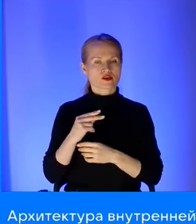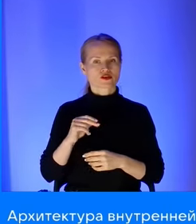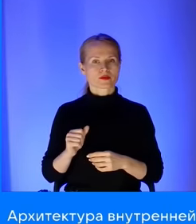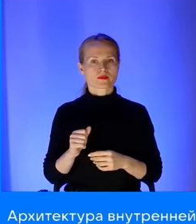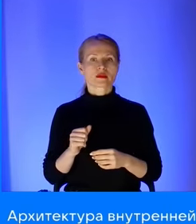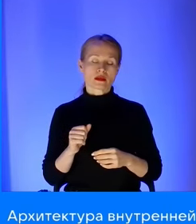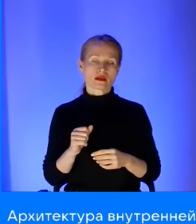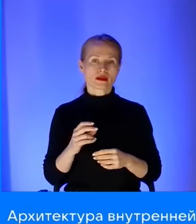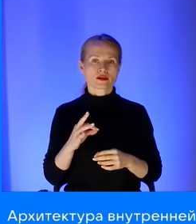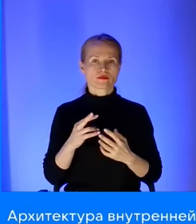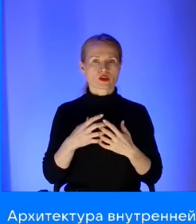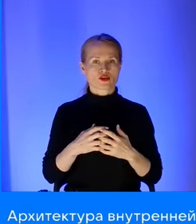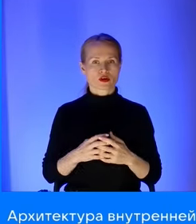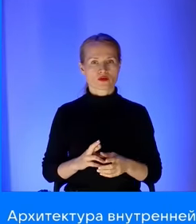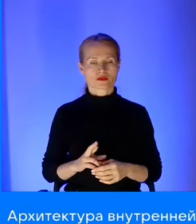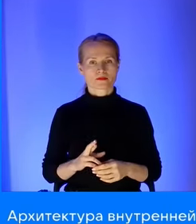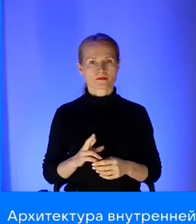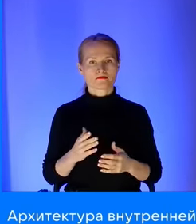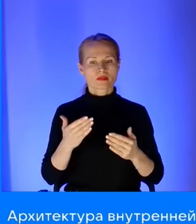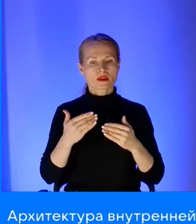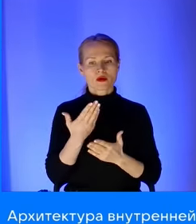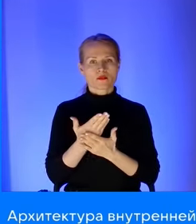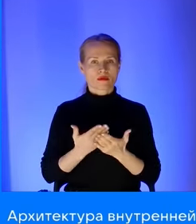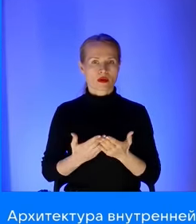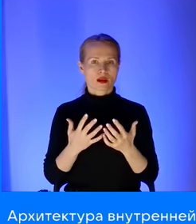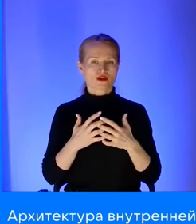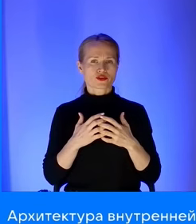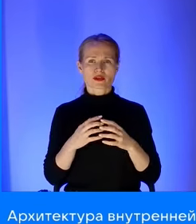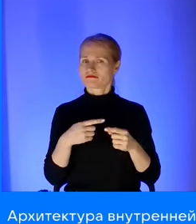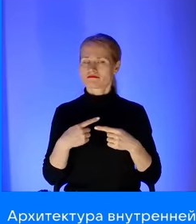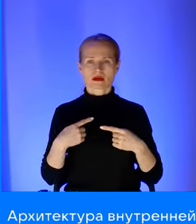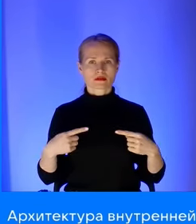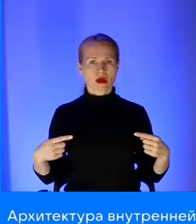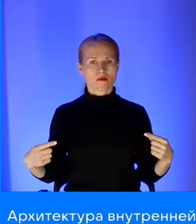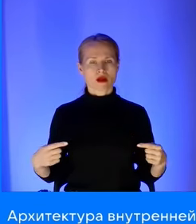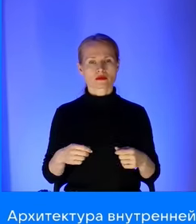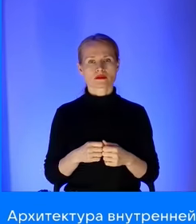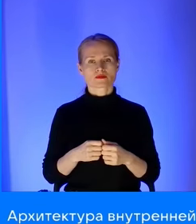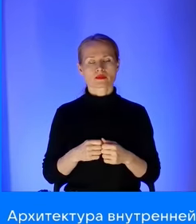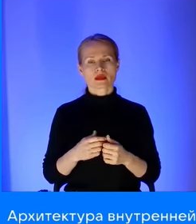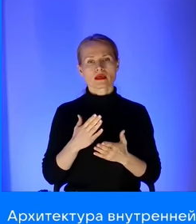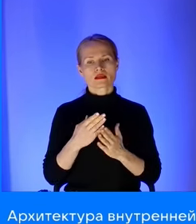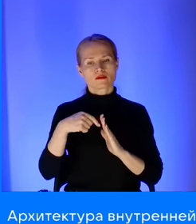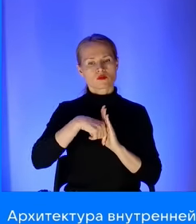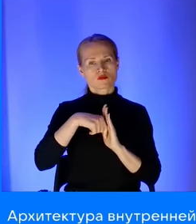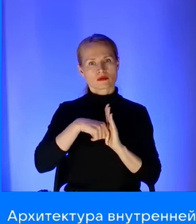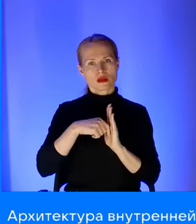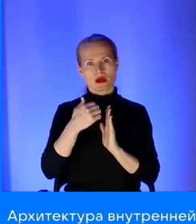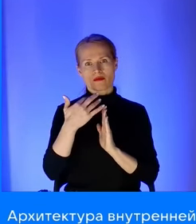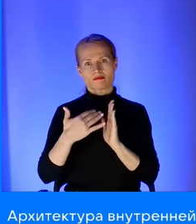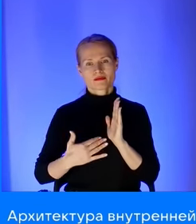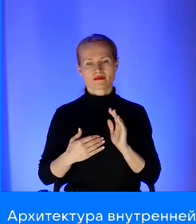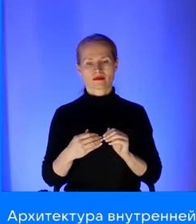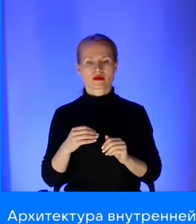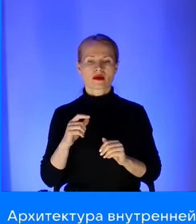задачи решает а примера решений вообще абсолютно разнообразные какие-то Вот наши внутренние аббревиатуры То есть например там